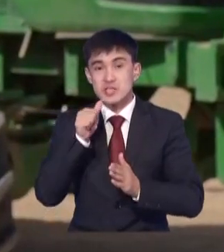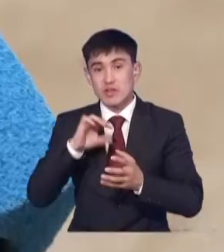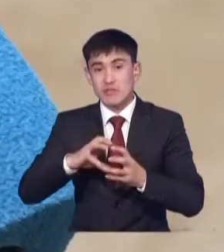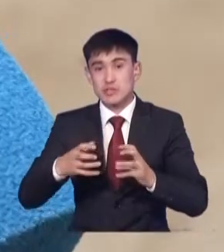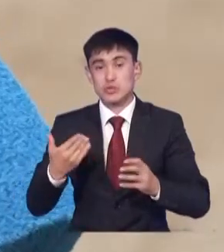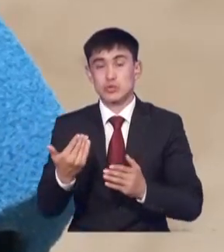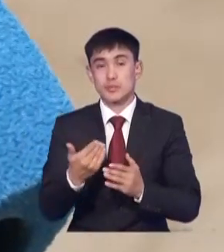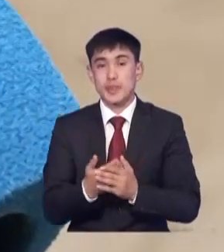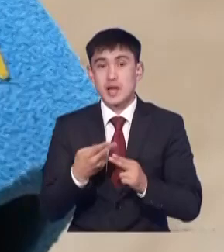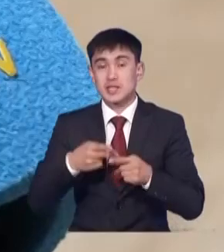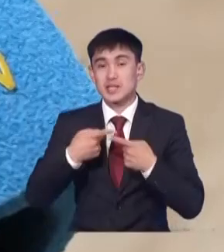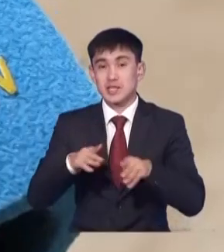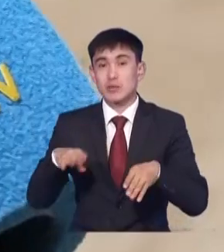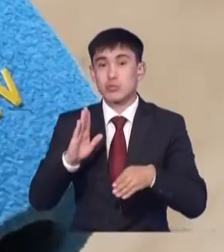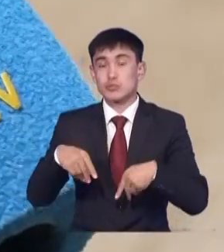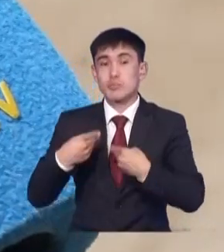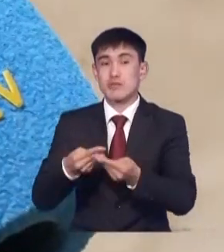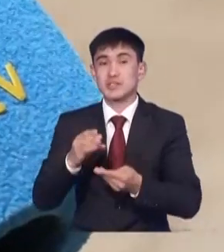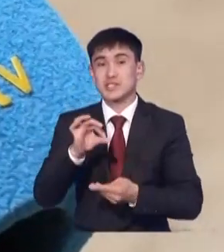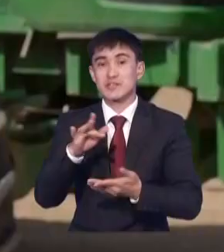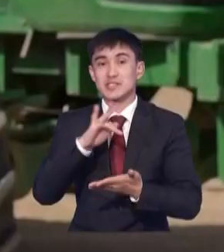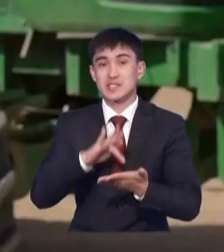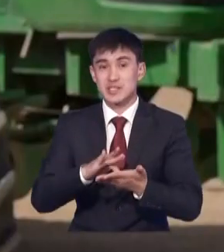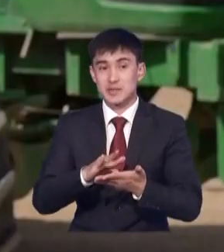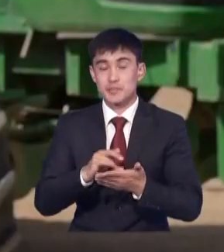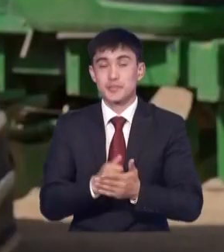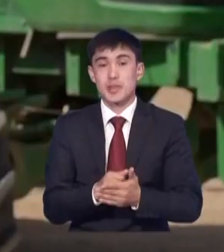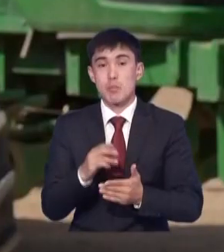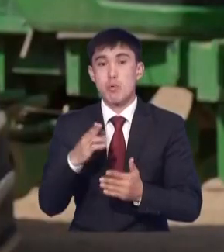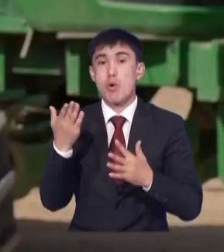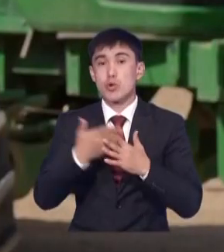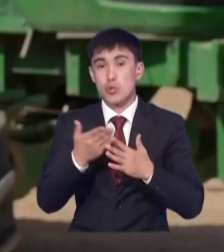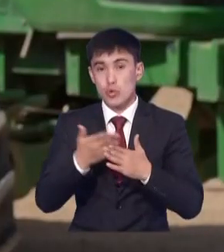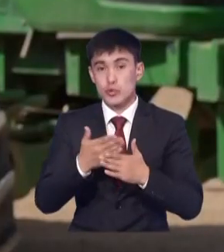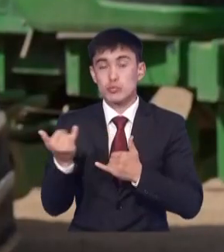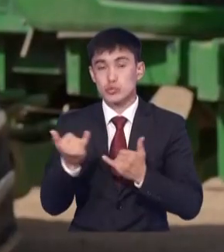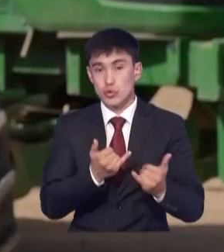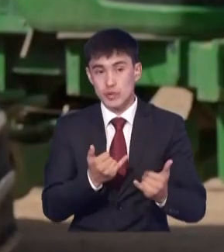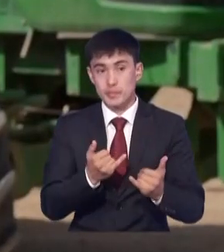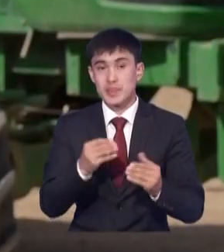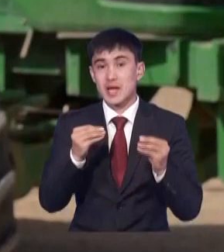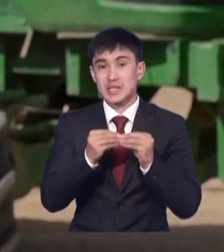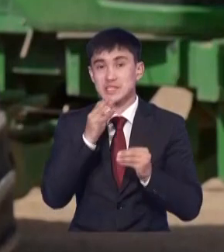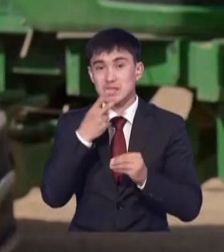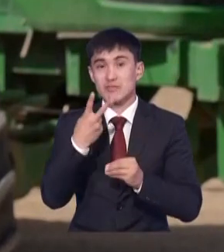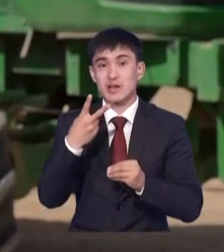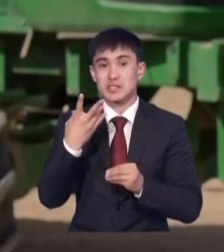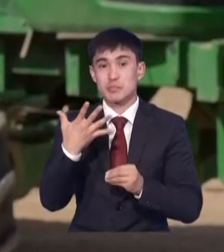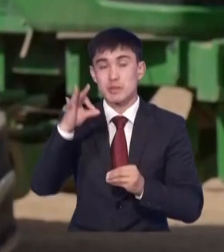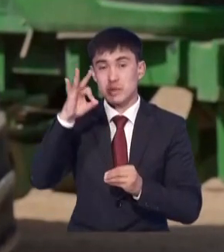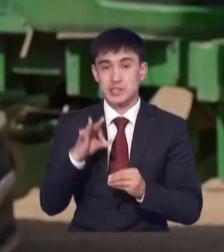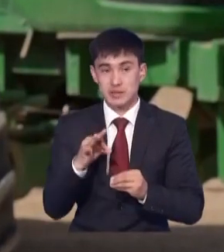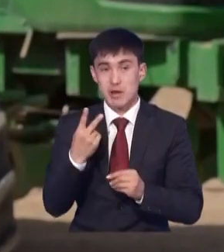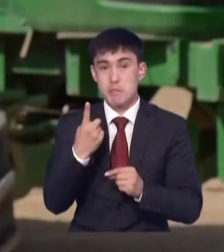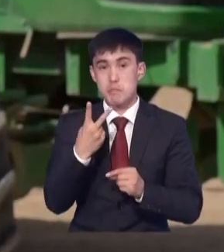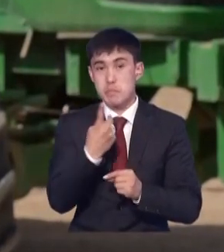культур. Данная техника будет передана в сервисно-заготовительные центры по льготным условиям на 10 лет по 2,5 годовых.